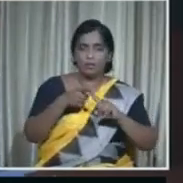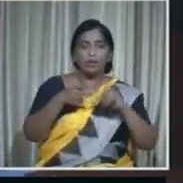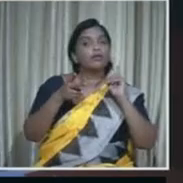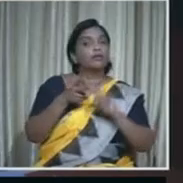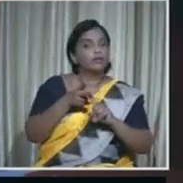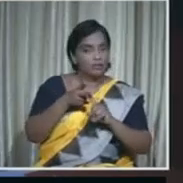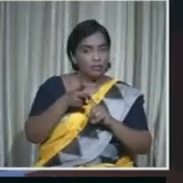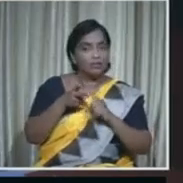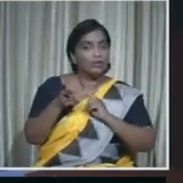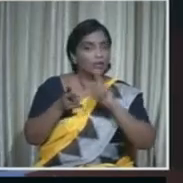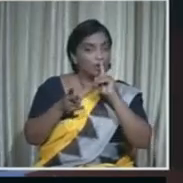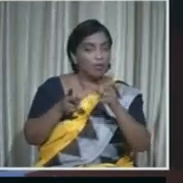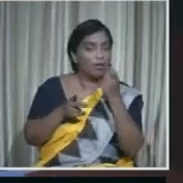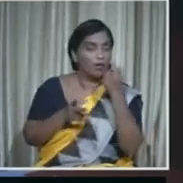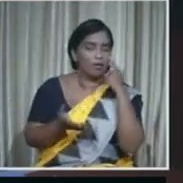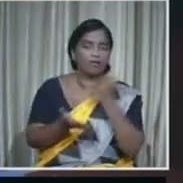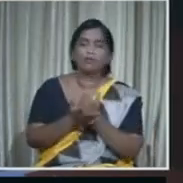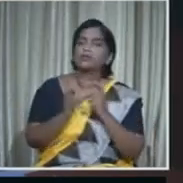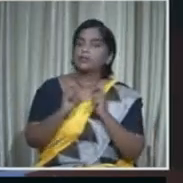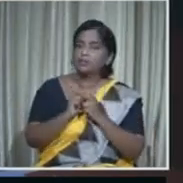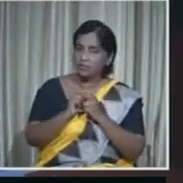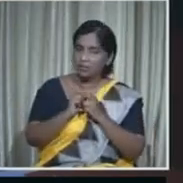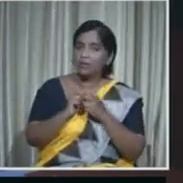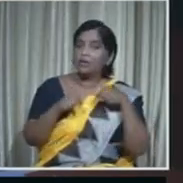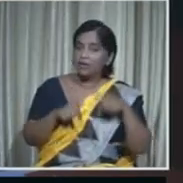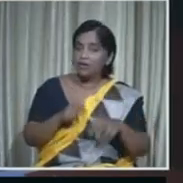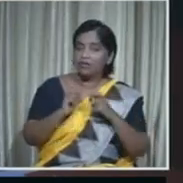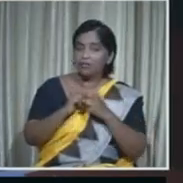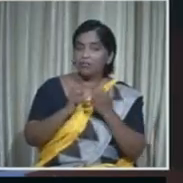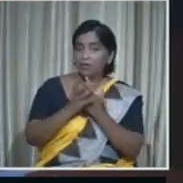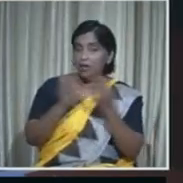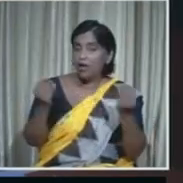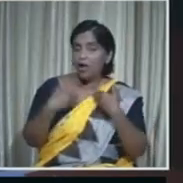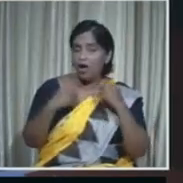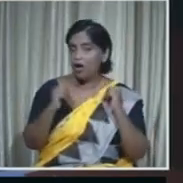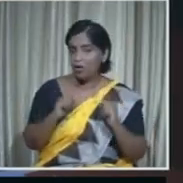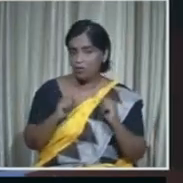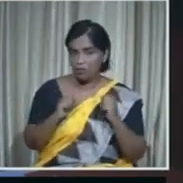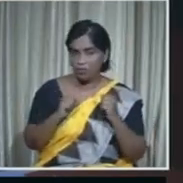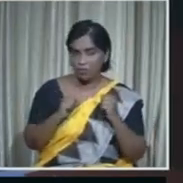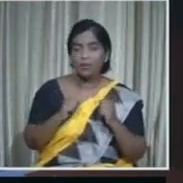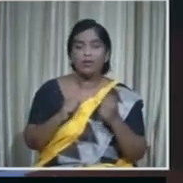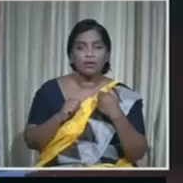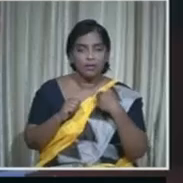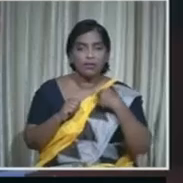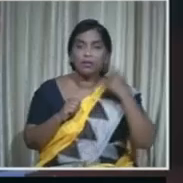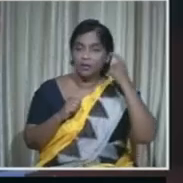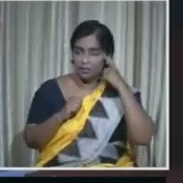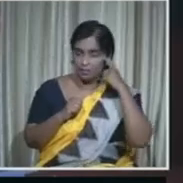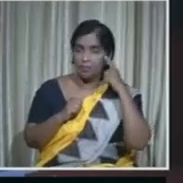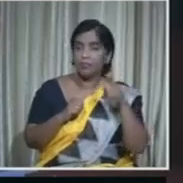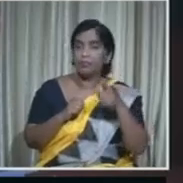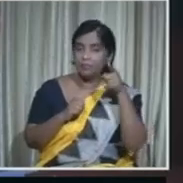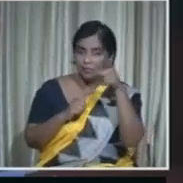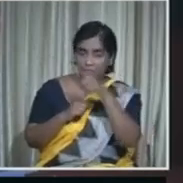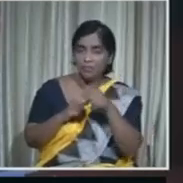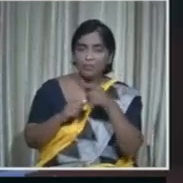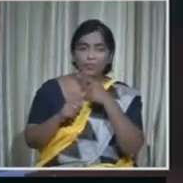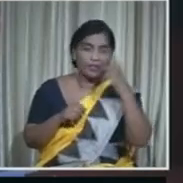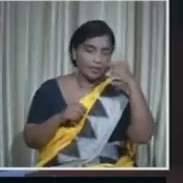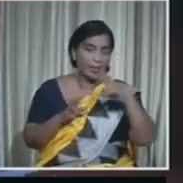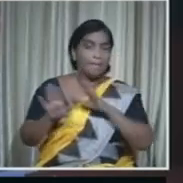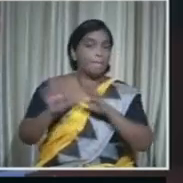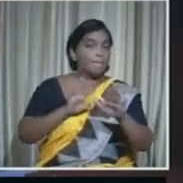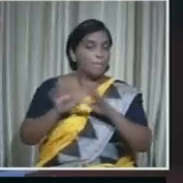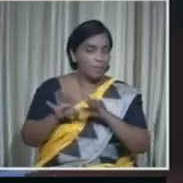තමයි මා කලින් කිව්ව ආර්ථික ප්‍රශ්න එතකොට අපි මේකේ විසඳුමක් සොදාගත යුත්තේ කෙසේද මා හිතනවා තමුන්නාන්සල අන්තර් පාලන යෝජනා